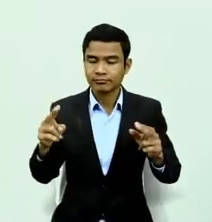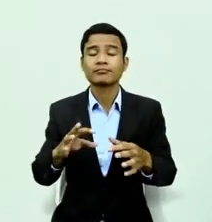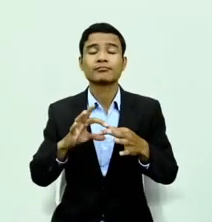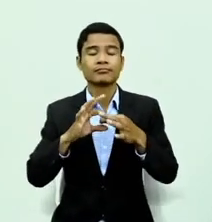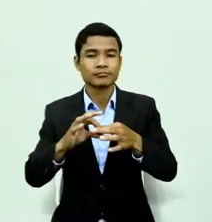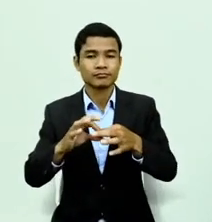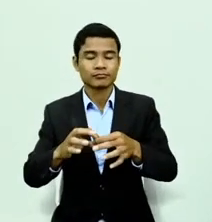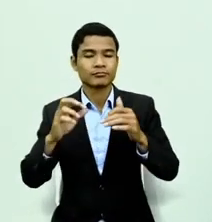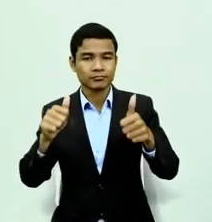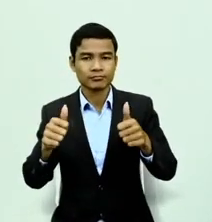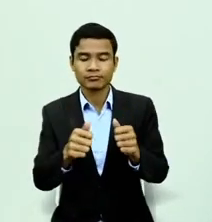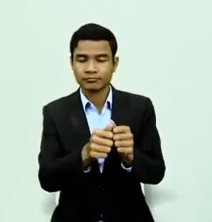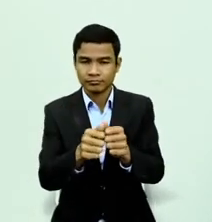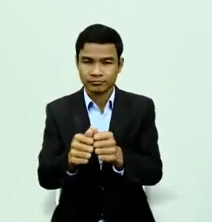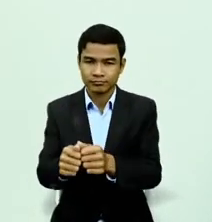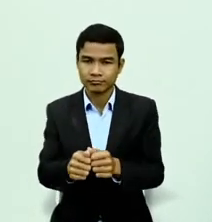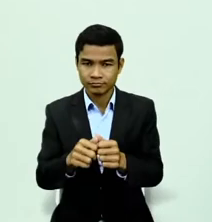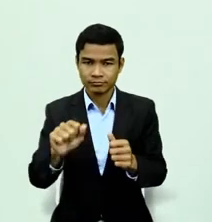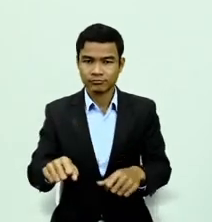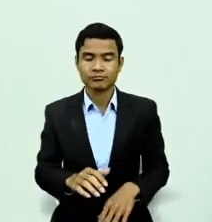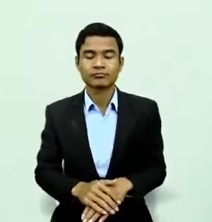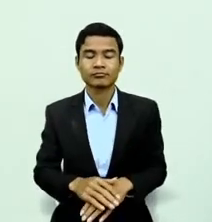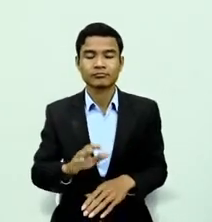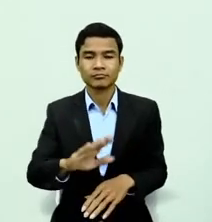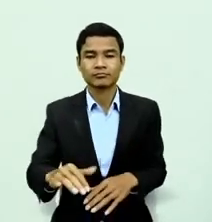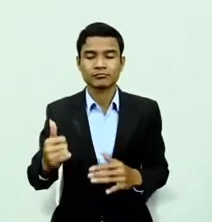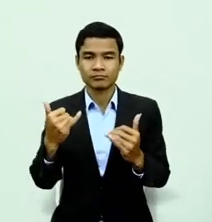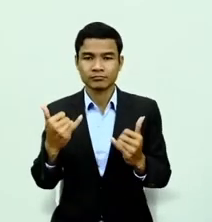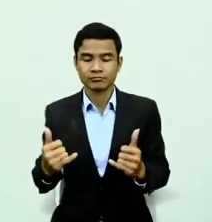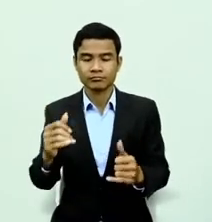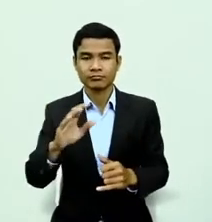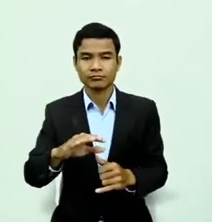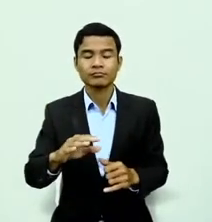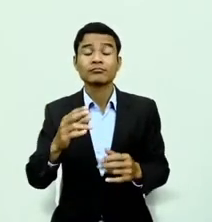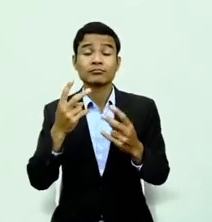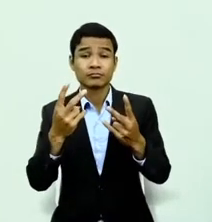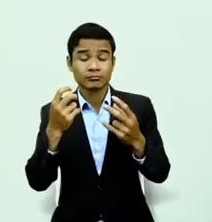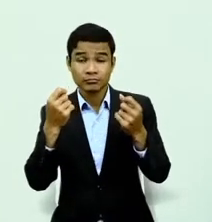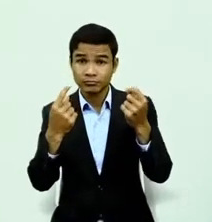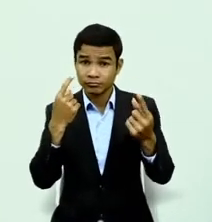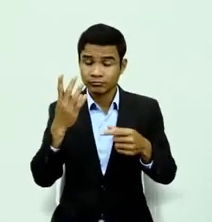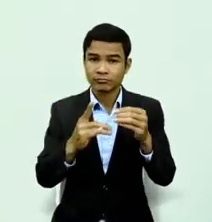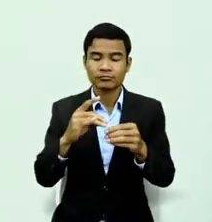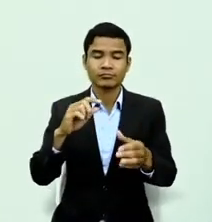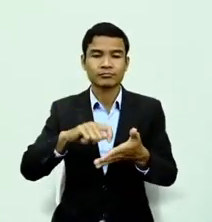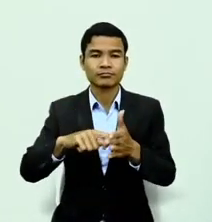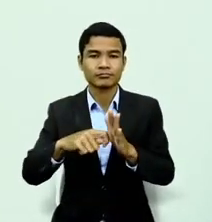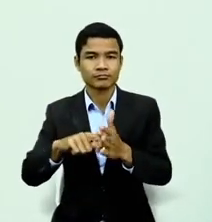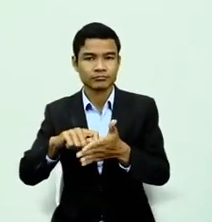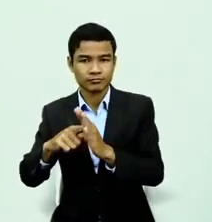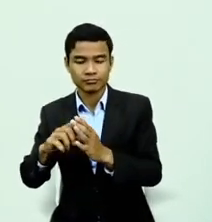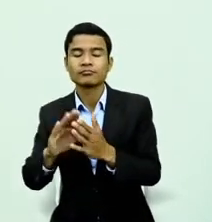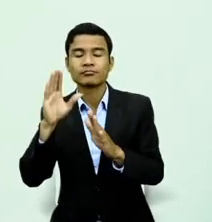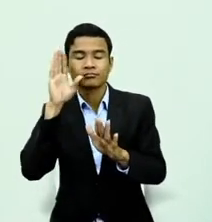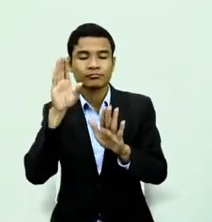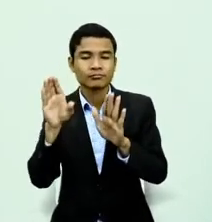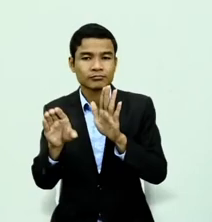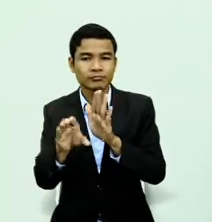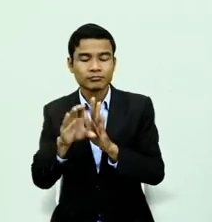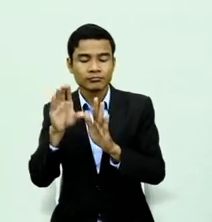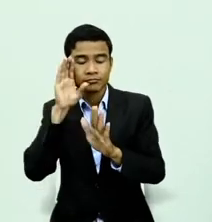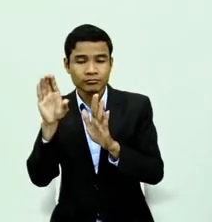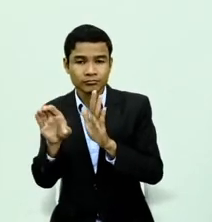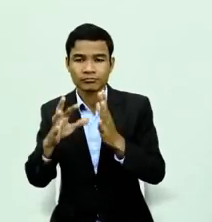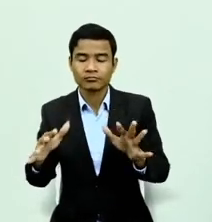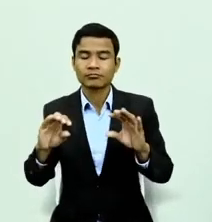tùm nẹ tùm nông. Lỡ chì mùi khả nè. Chà, ấy lên ní con tình ạ khả nè bàn chú lỡ ông phí ạ tình này khá lắm xa rục hiệp hai mẹ nế. Nè cứ nâng